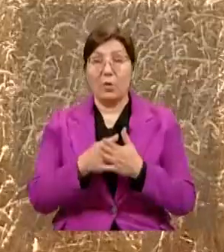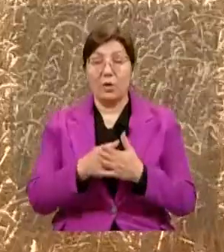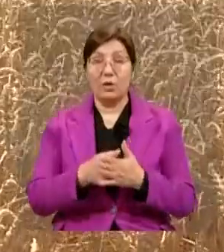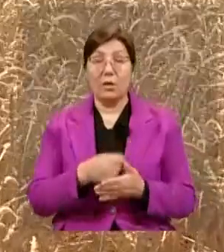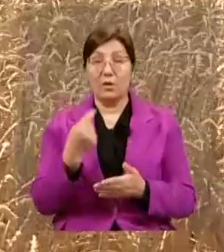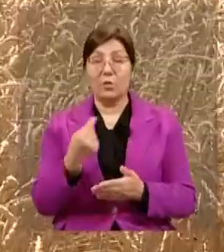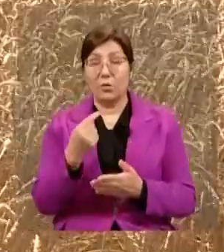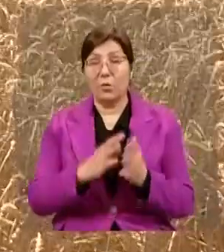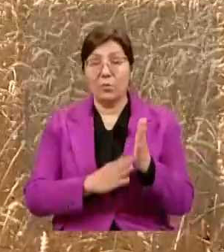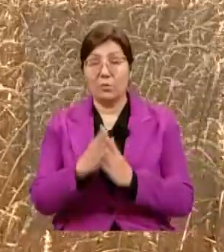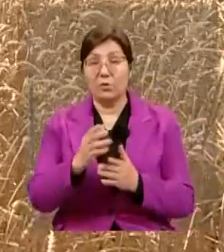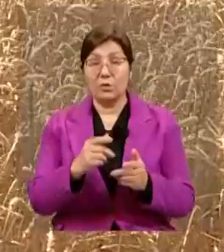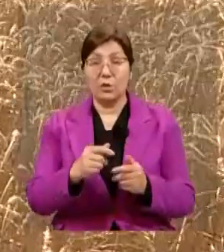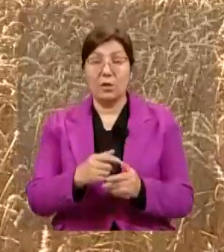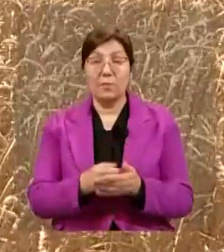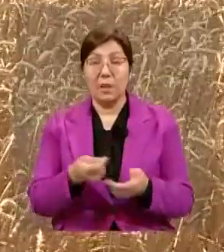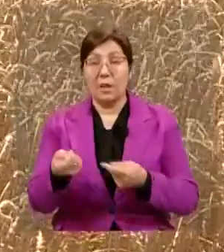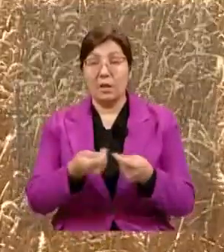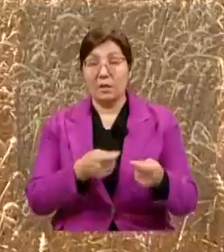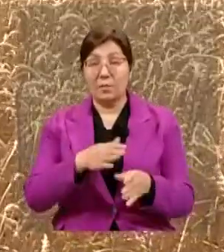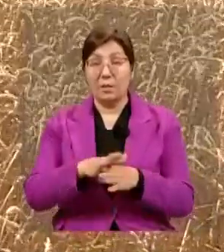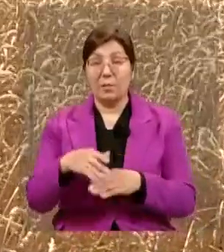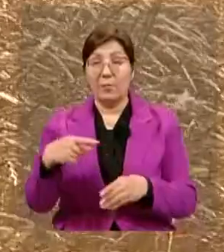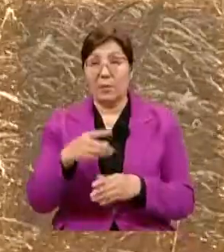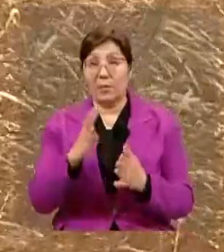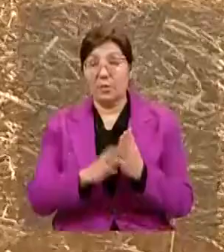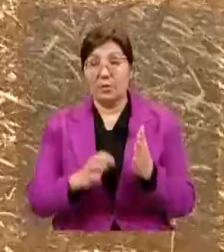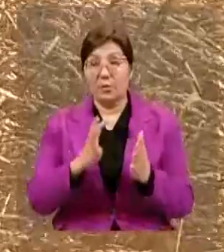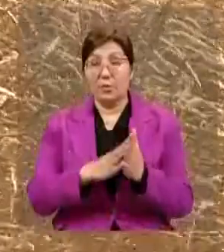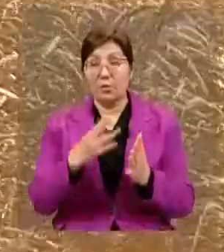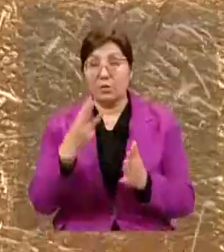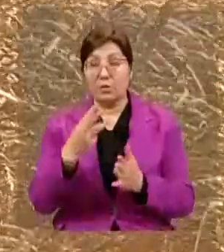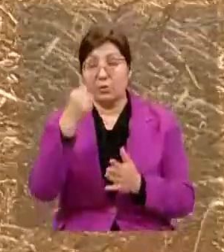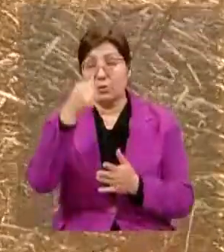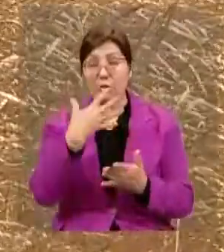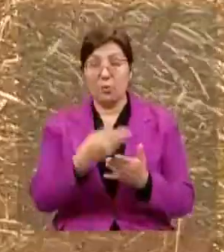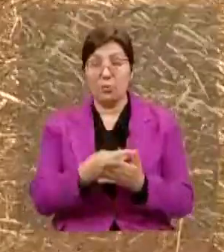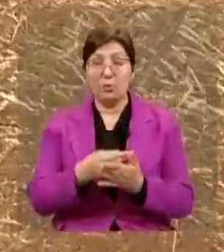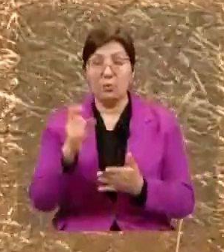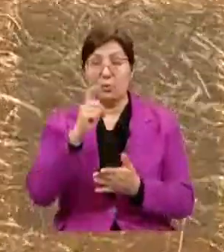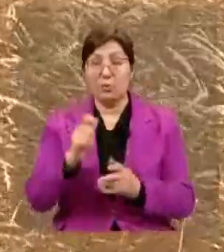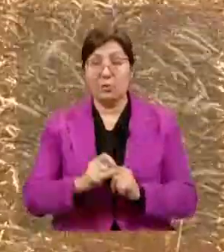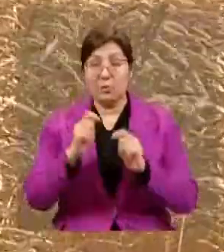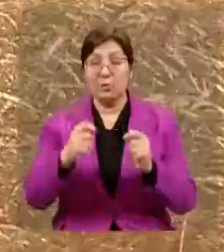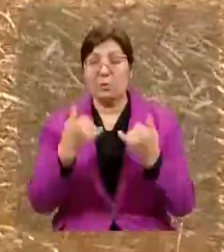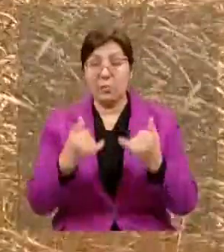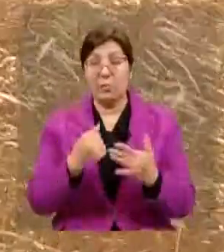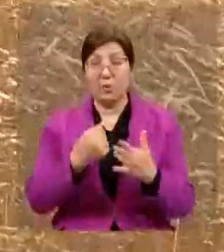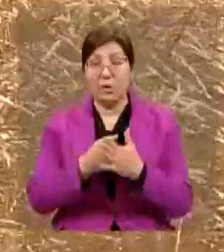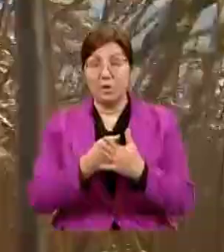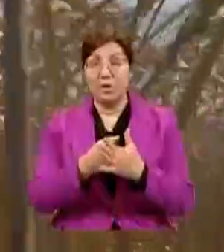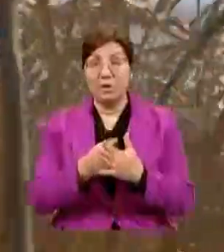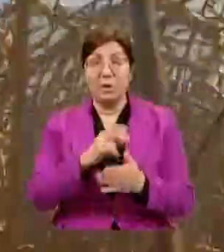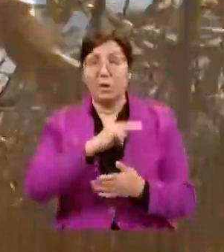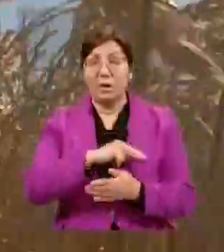тұқым өсіруші қызметтерін атқарып 1993 жылдан бастап өз шаруашылығын қолға алған. Бүгінге дейін табысты еңбек етіп келеді.